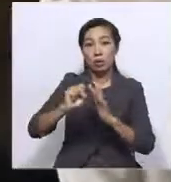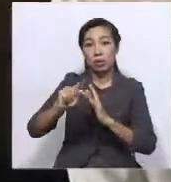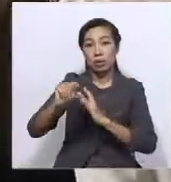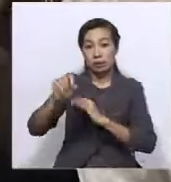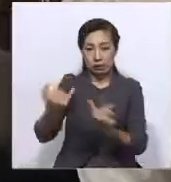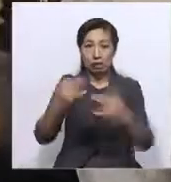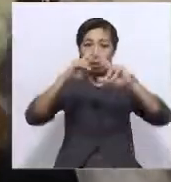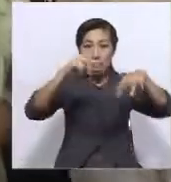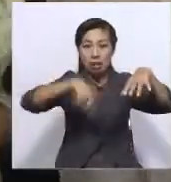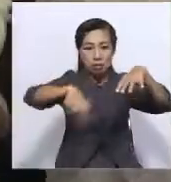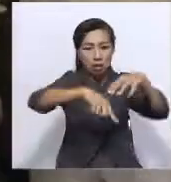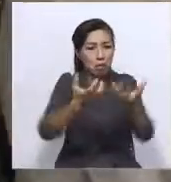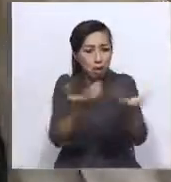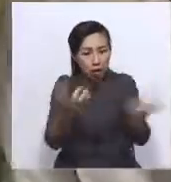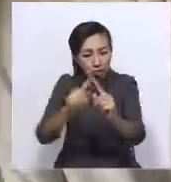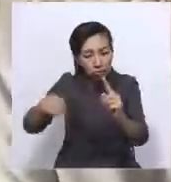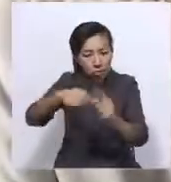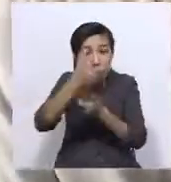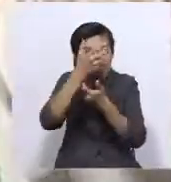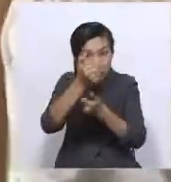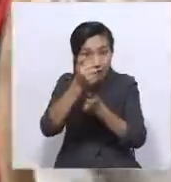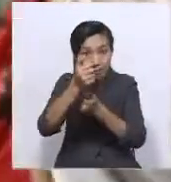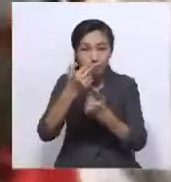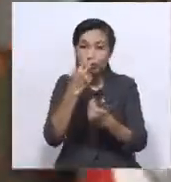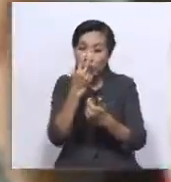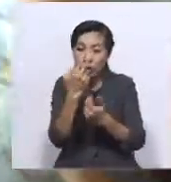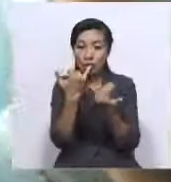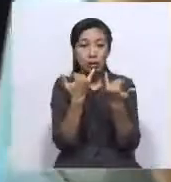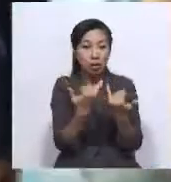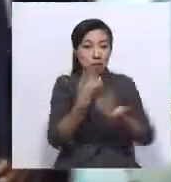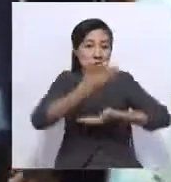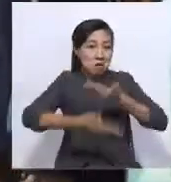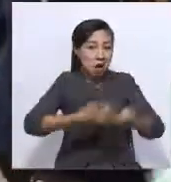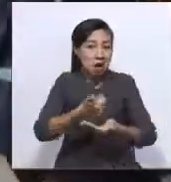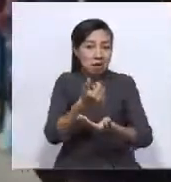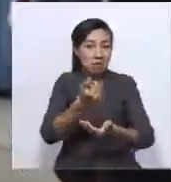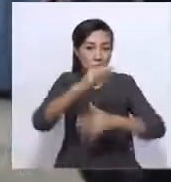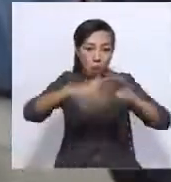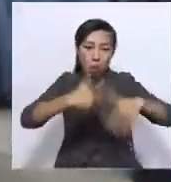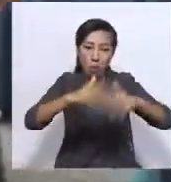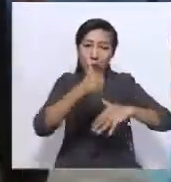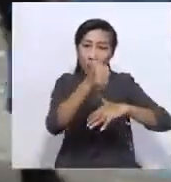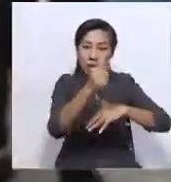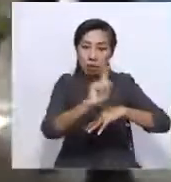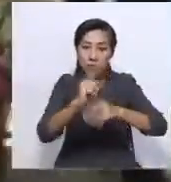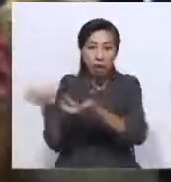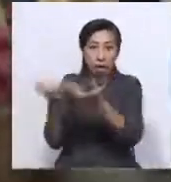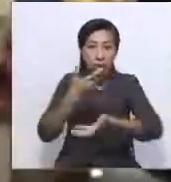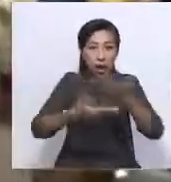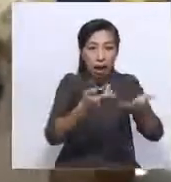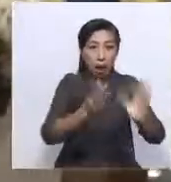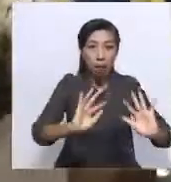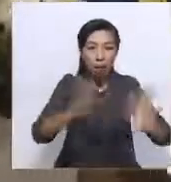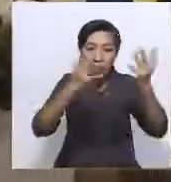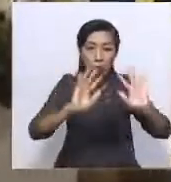แห่งนี้นะครับจะมีผลิตภัณฑ์อะไรที่น่าสนใจบ้างแล้วก็รวมถึงผลิตภัณฑ์ที่ขายดีภายในร้านนะครับที่เรียกได้ว่านำมาจำหน่ายในงานนี้หมด